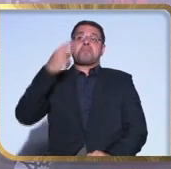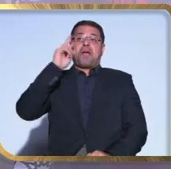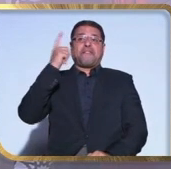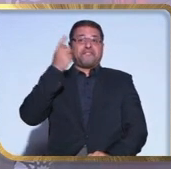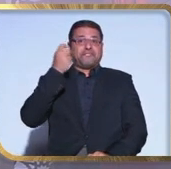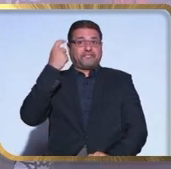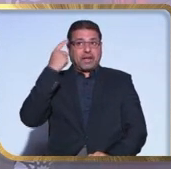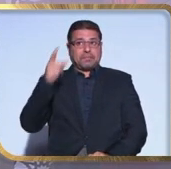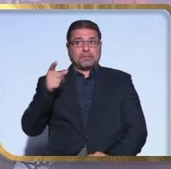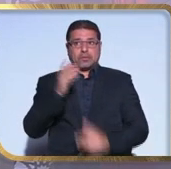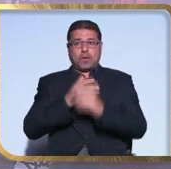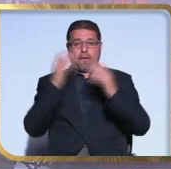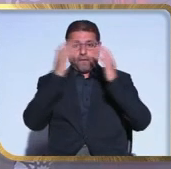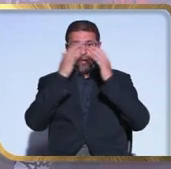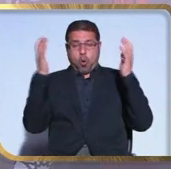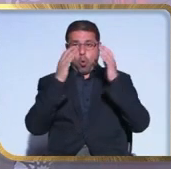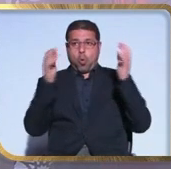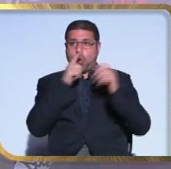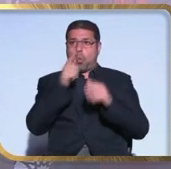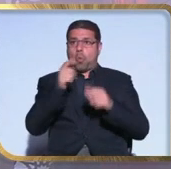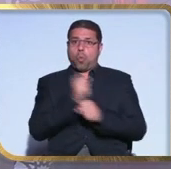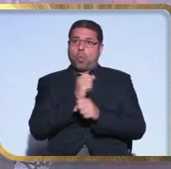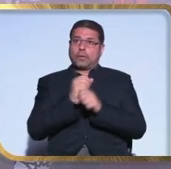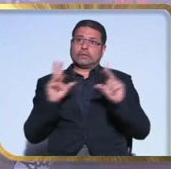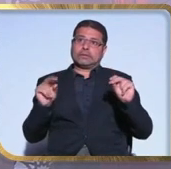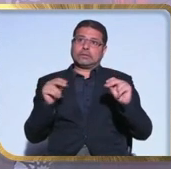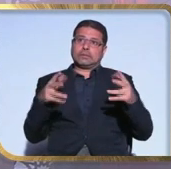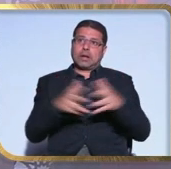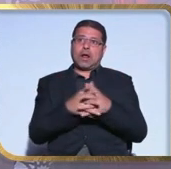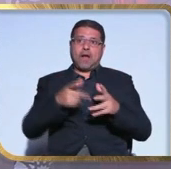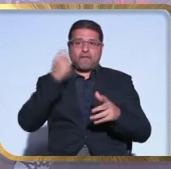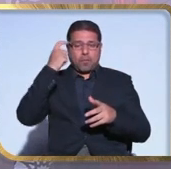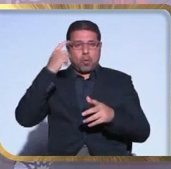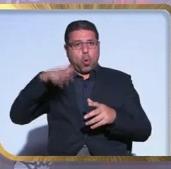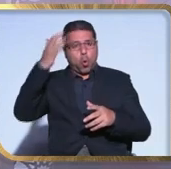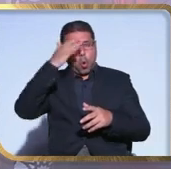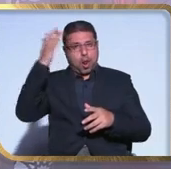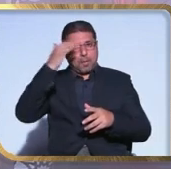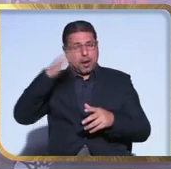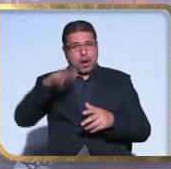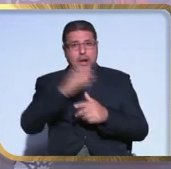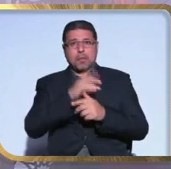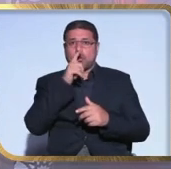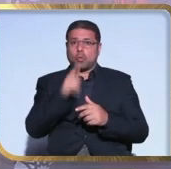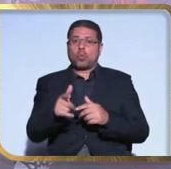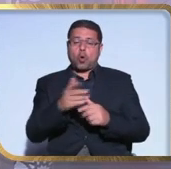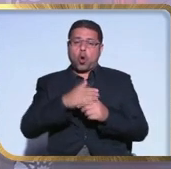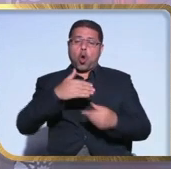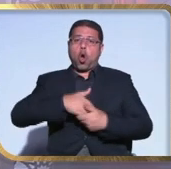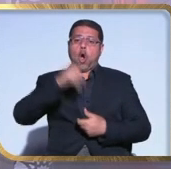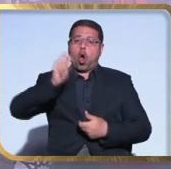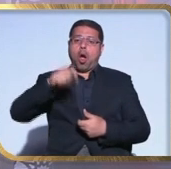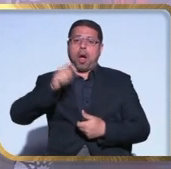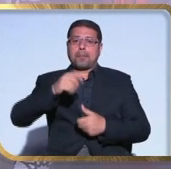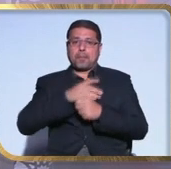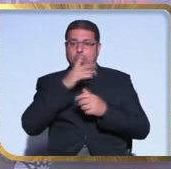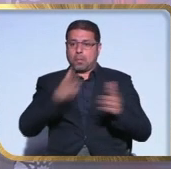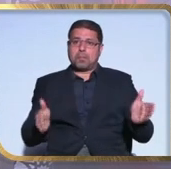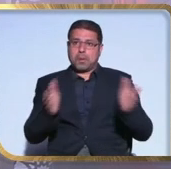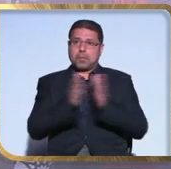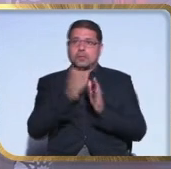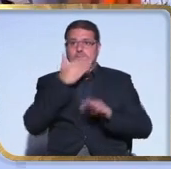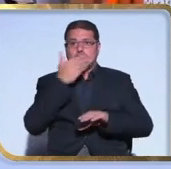فهمه الساده الفقهاء وذهب الى ذلك الفهم جمهور العلماء ان هذا الحكم اللي هو من لم يجمع